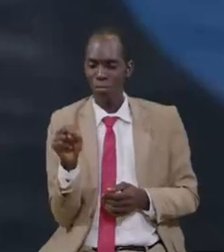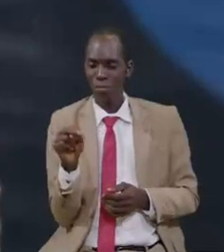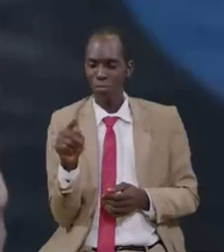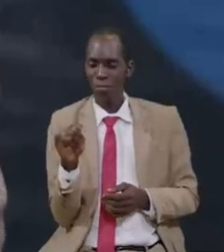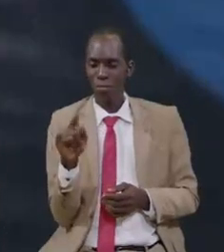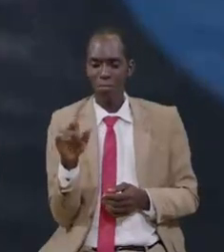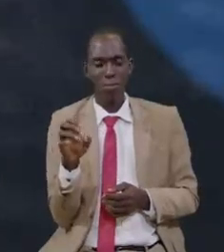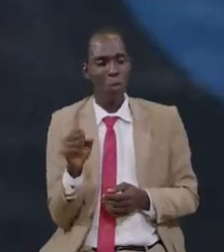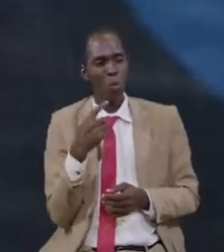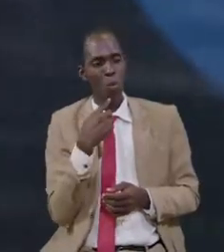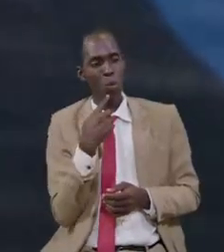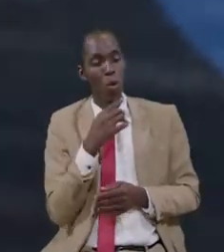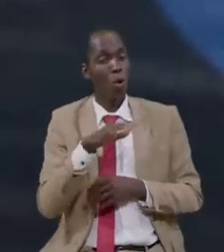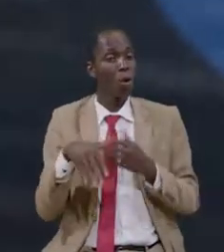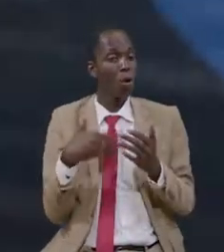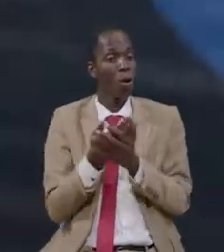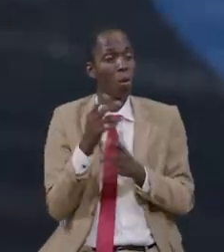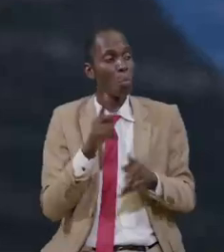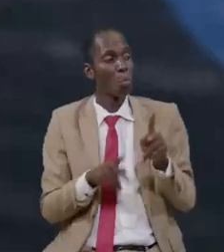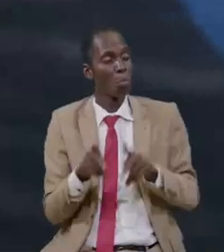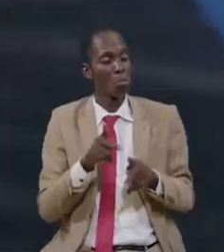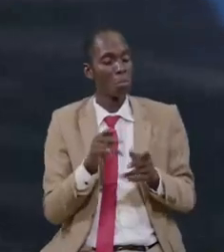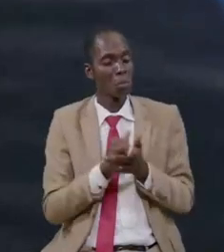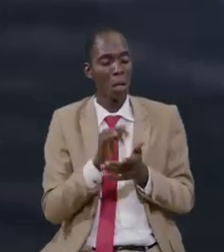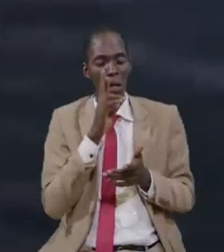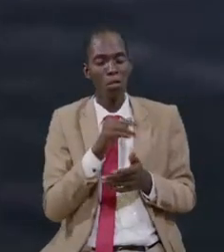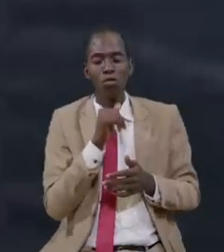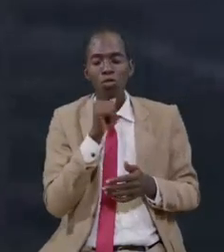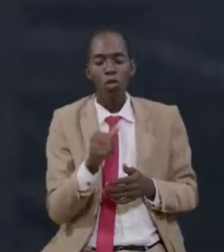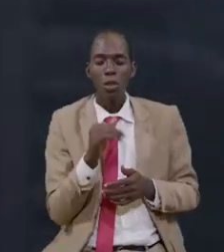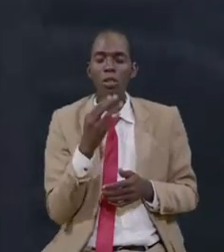Tous ceux qui ne sont pas juifs, comme toi. Est-ce que tu es un juif?